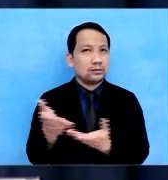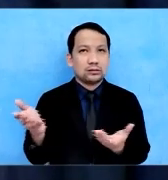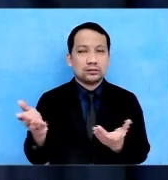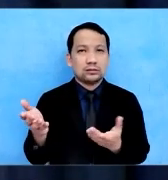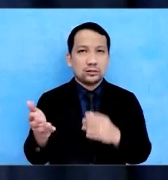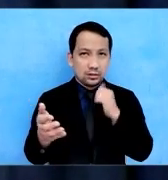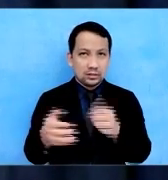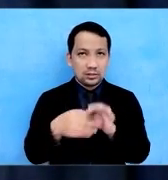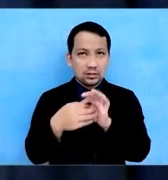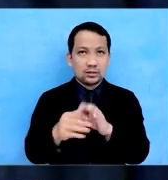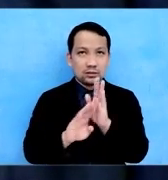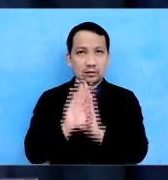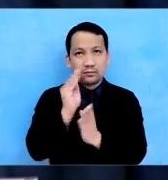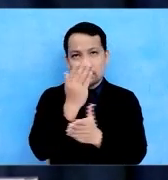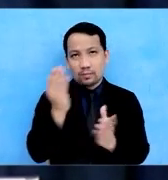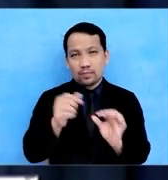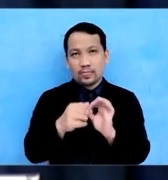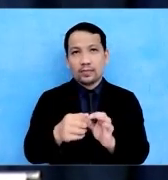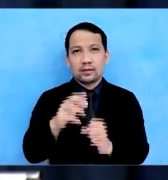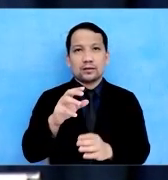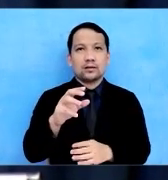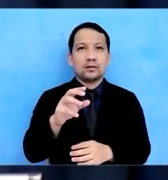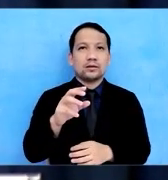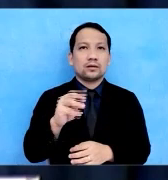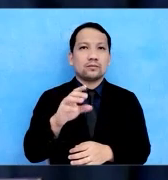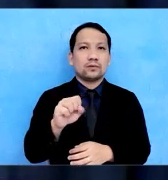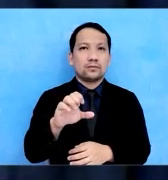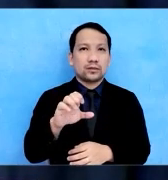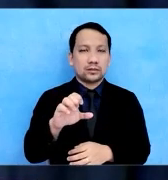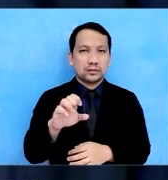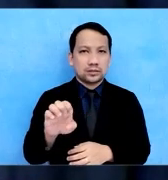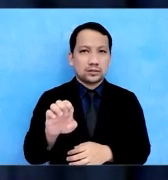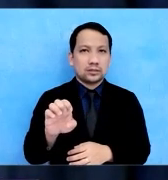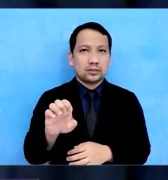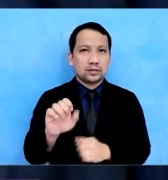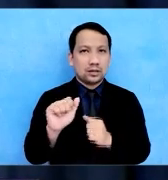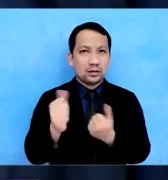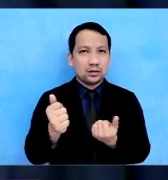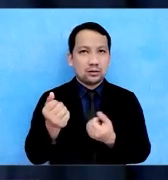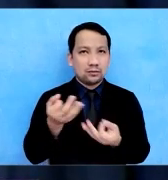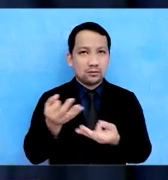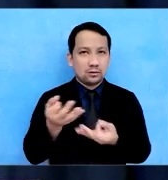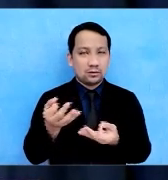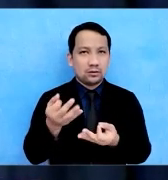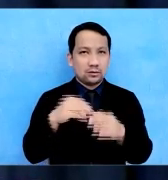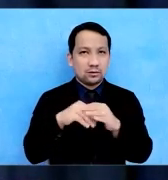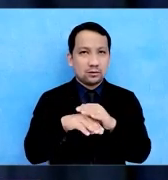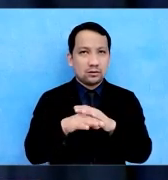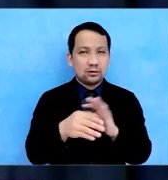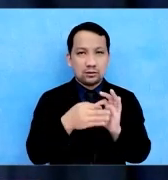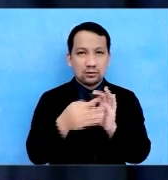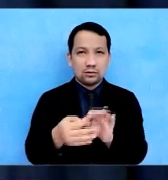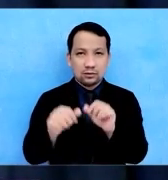and develop our MSMEs, because that's how they can facilitate accessing the market and being able